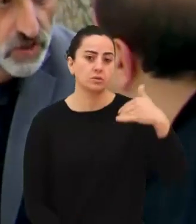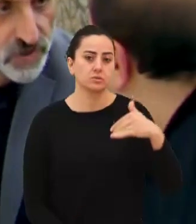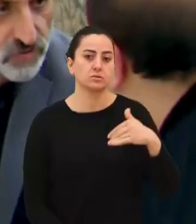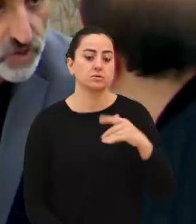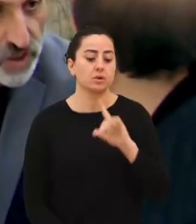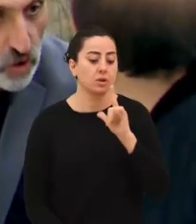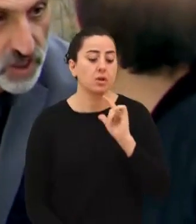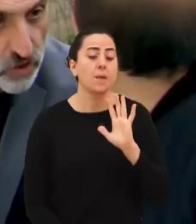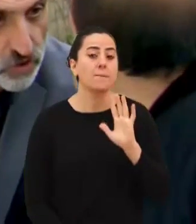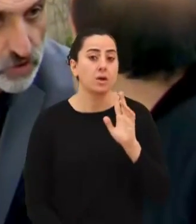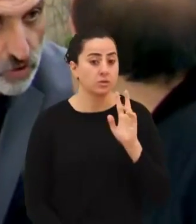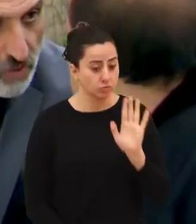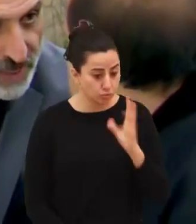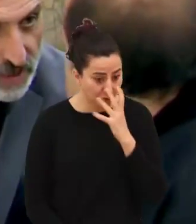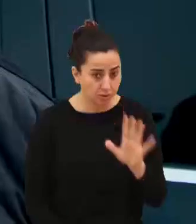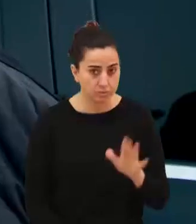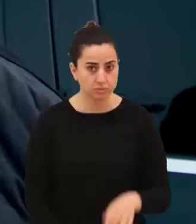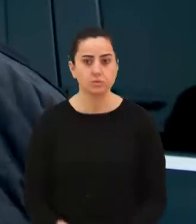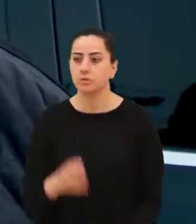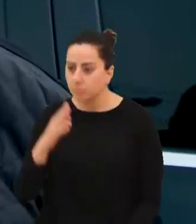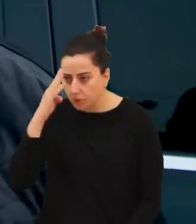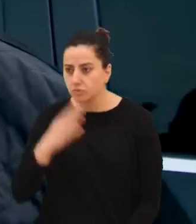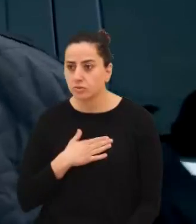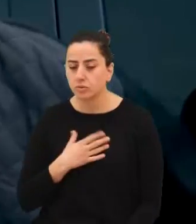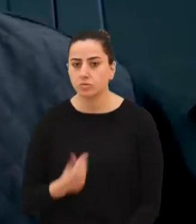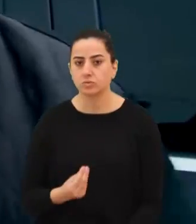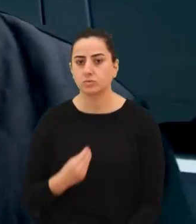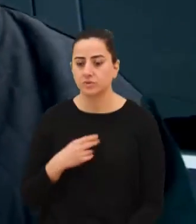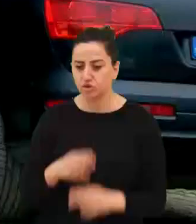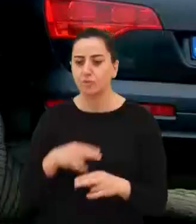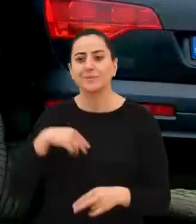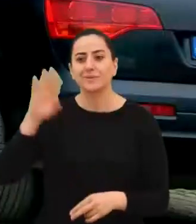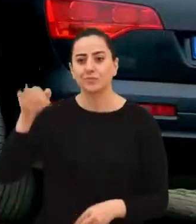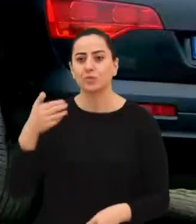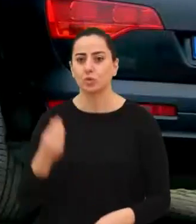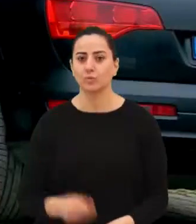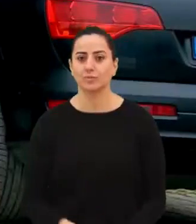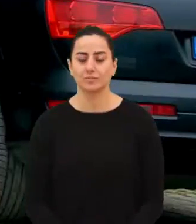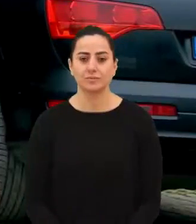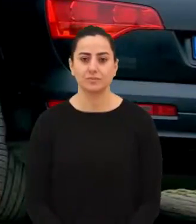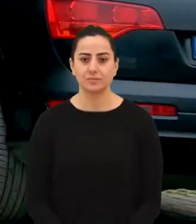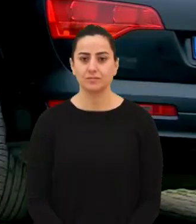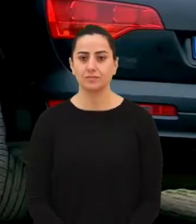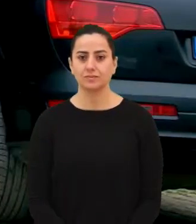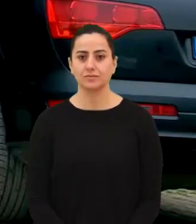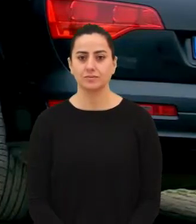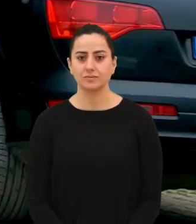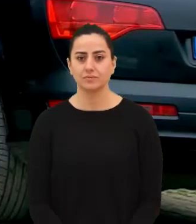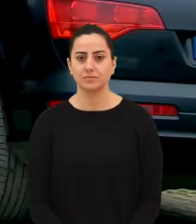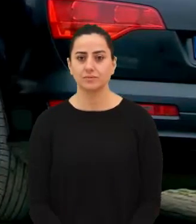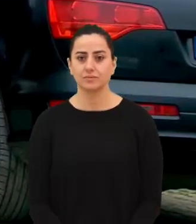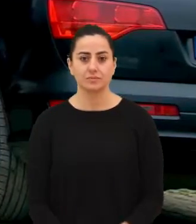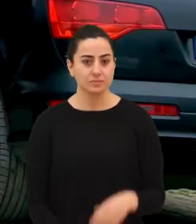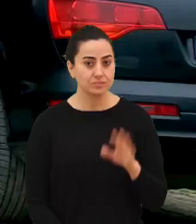gıkın çıkmasın, bu senin son gıkın olur. Duydun mu beni? Başlı gibi. Hemen çağırayım. Şöyle hemen şey yapayım. Ben yine...